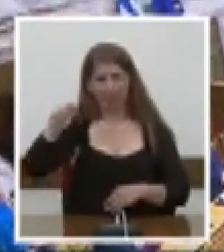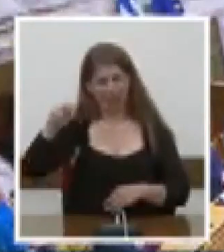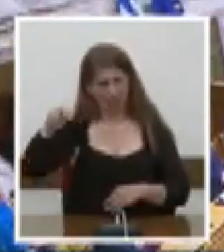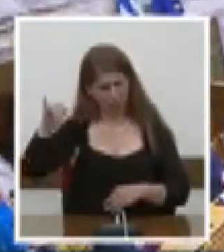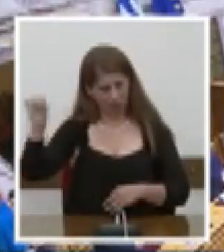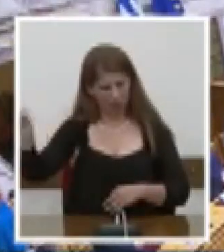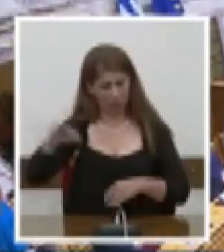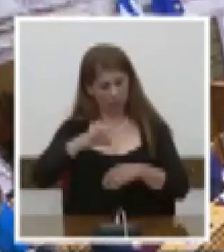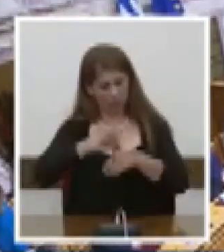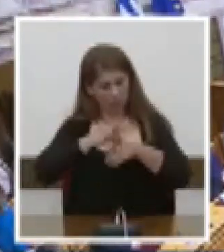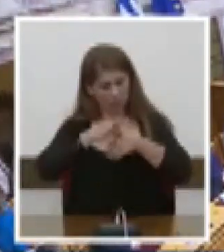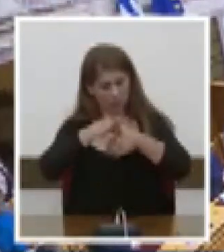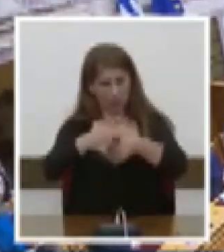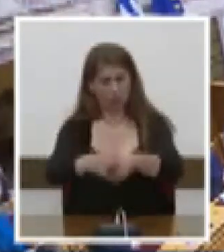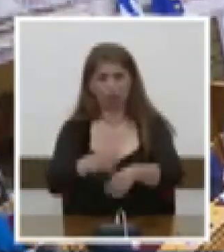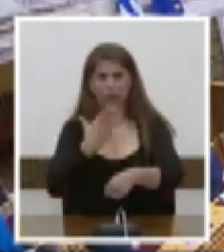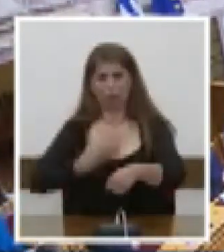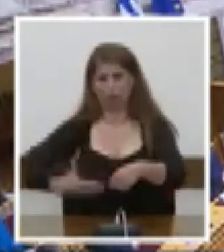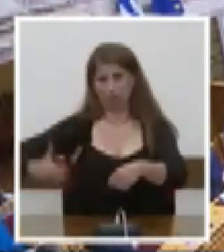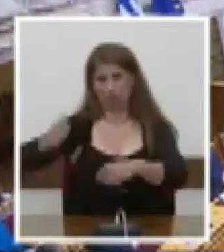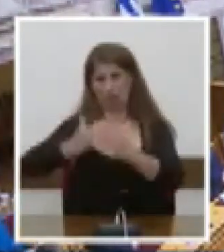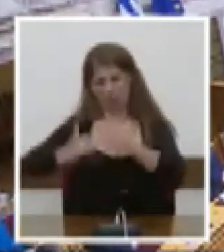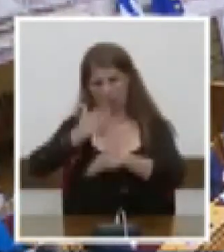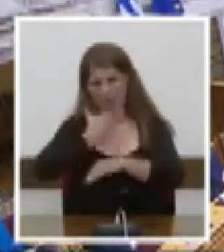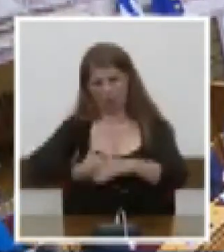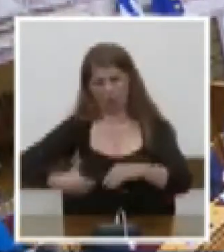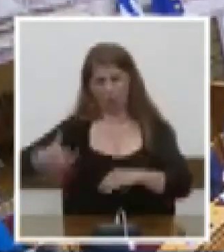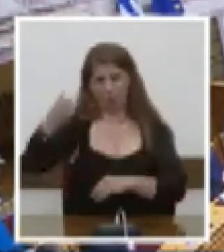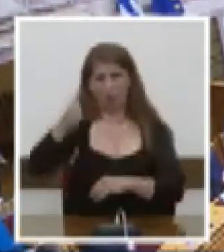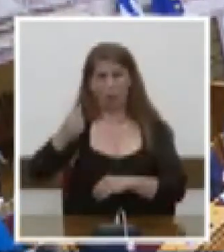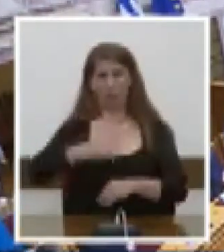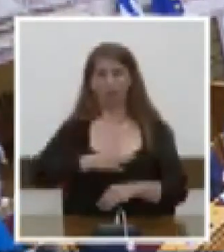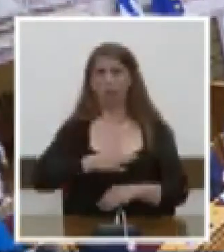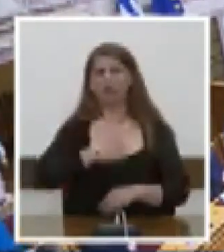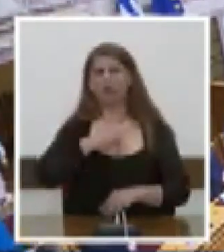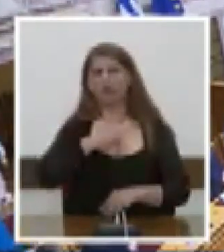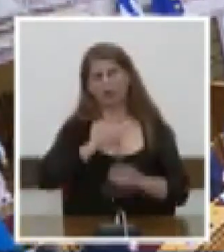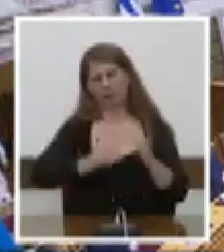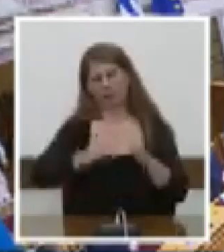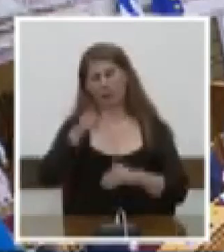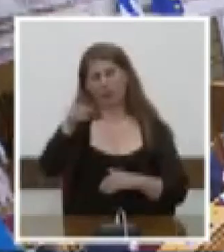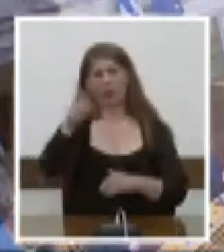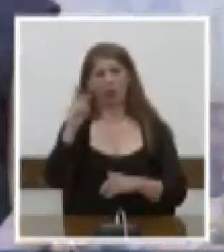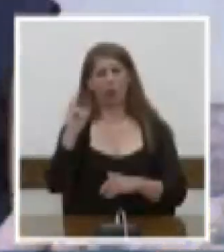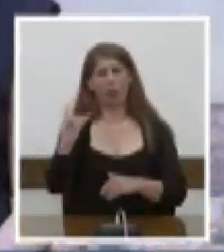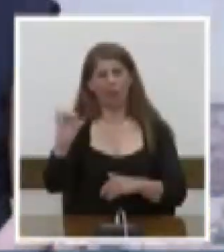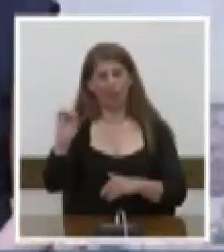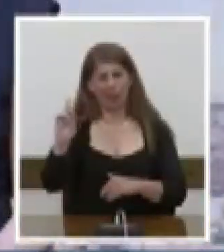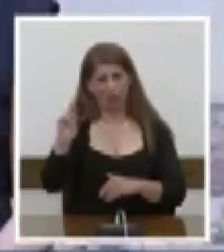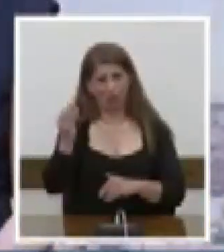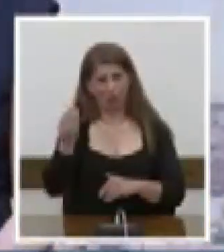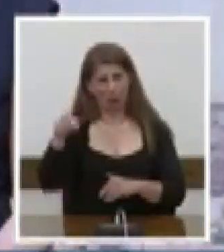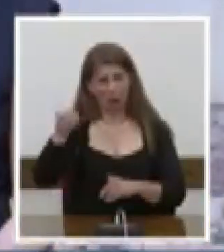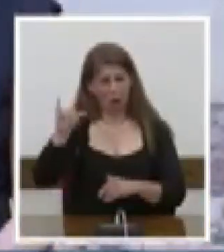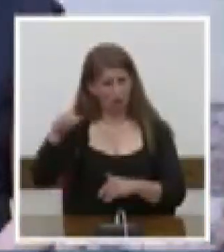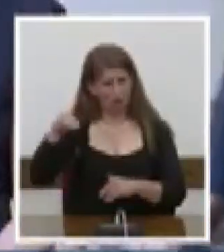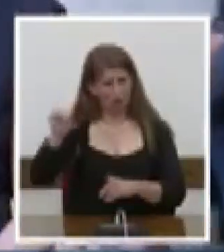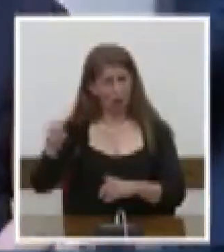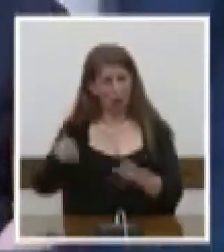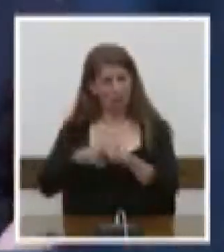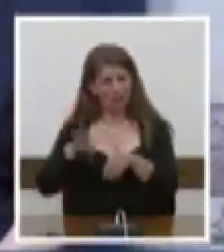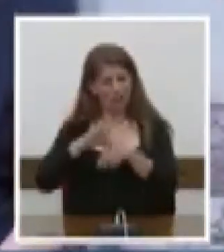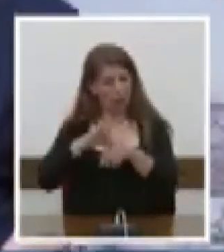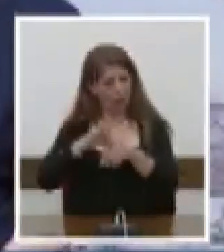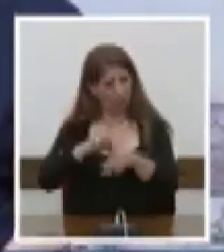μακαριότατο Αρχιεπίσκοπο Αθηνών και Πάσης Ελλάδος κύριο Ιερώνυμο και τα συνοδεύοντα αυτών μέλη